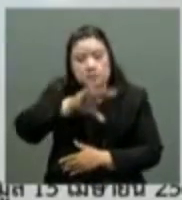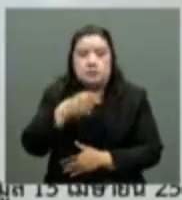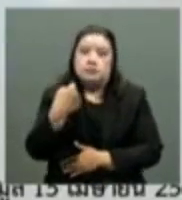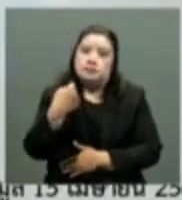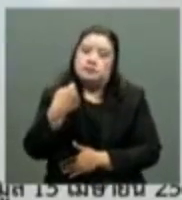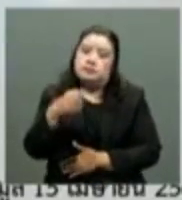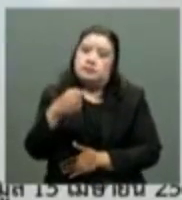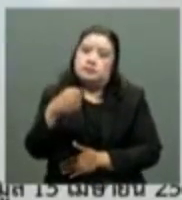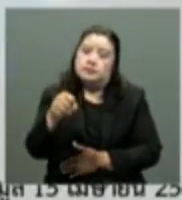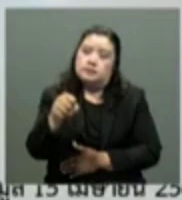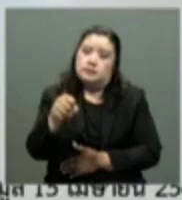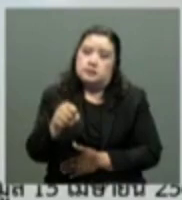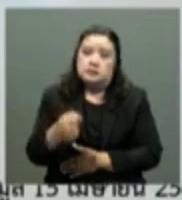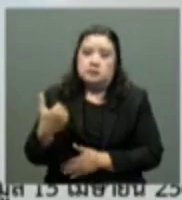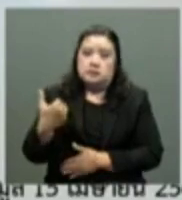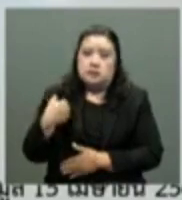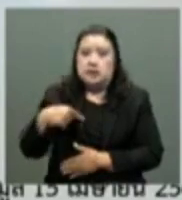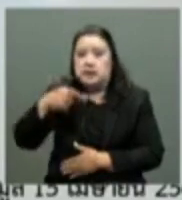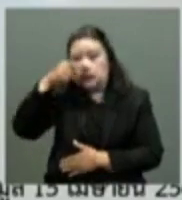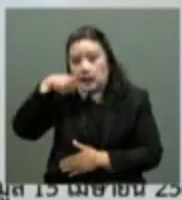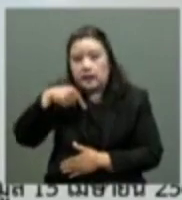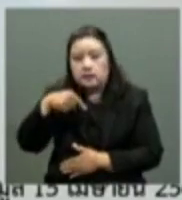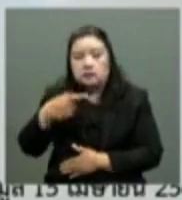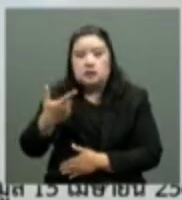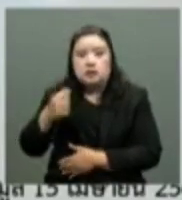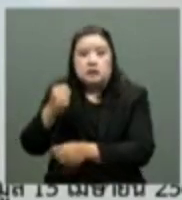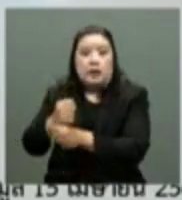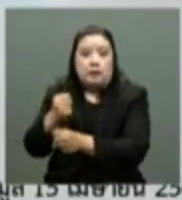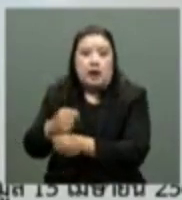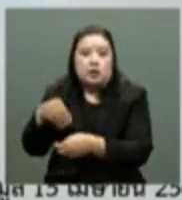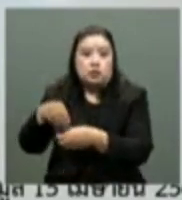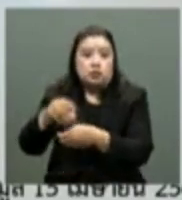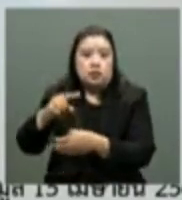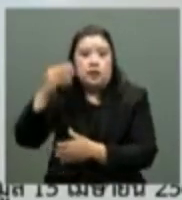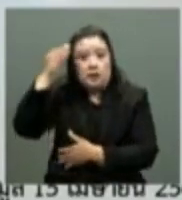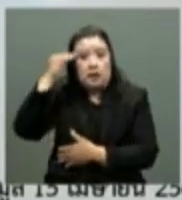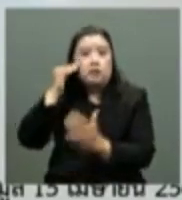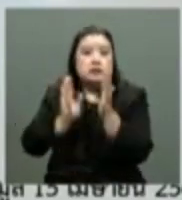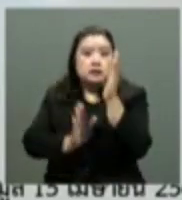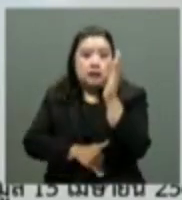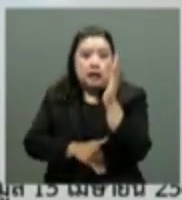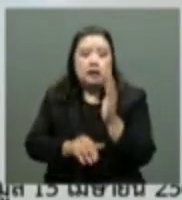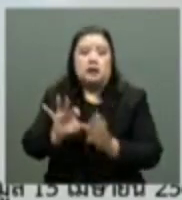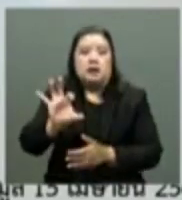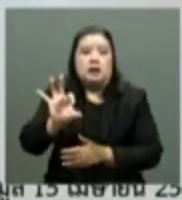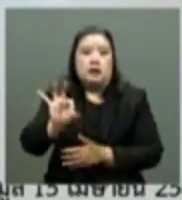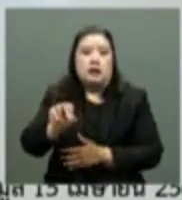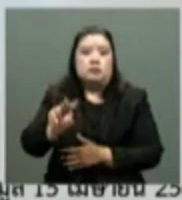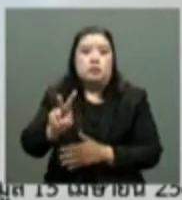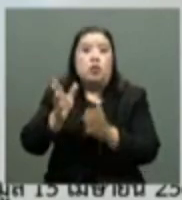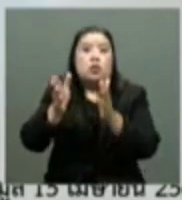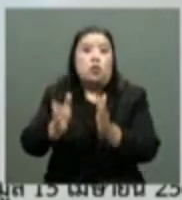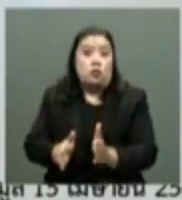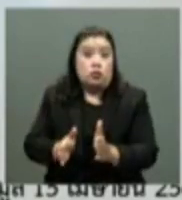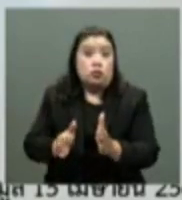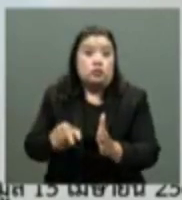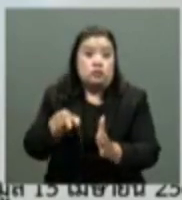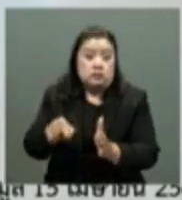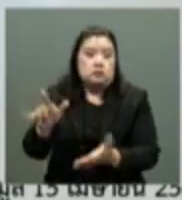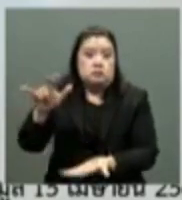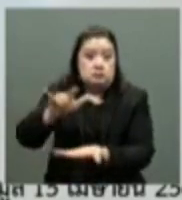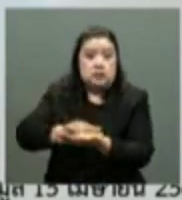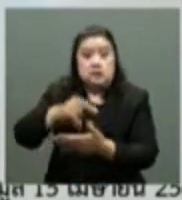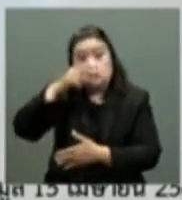ที่ใช้แรงงานอยู่ที่ประเทศเกาหลีใต้กลับมา92คนนะครับซึ่งอันนี้ก็ทั้งหมดนี้ก็ต้องเ